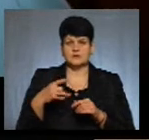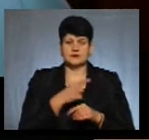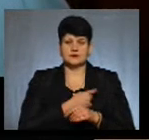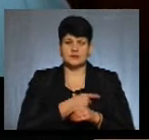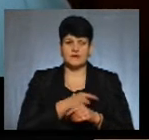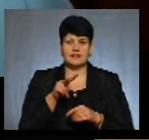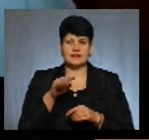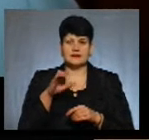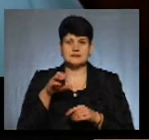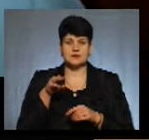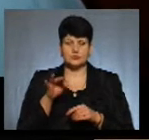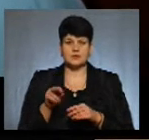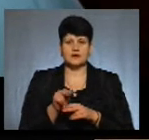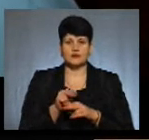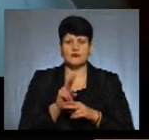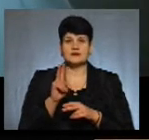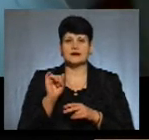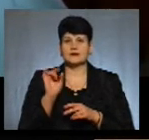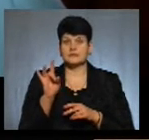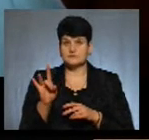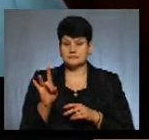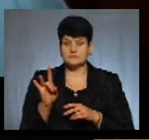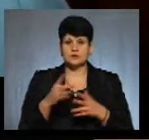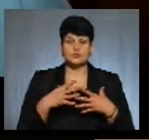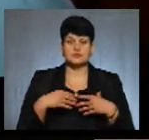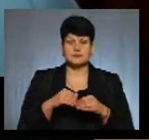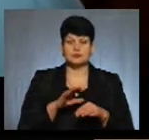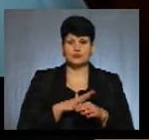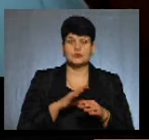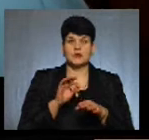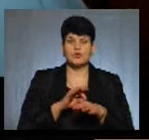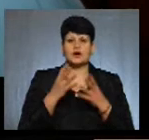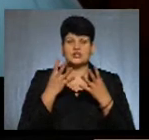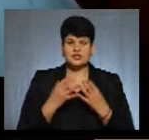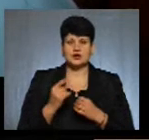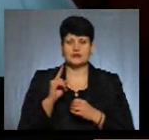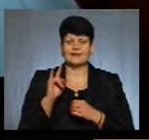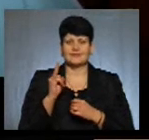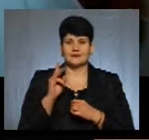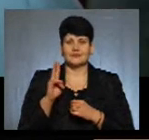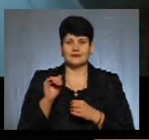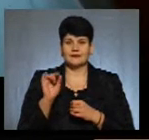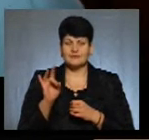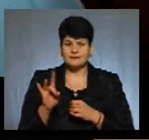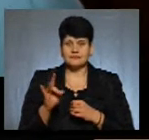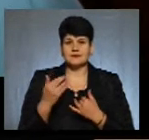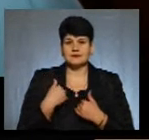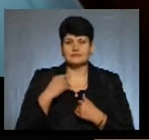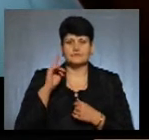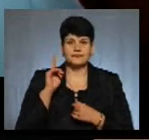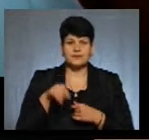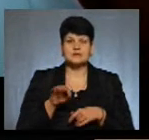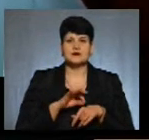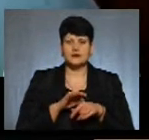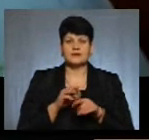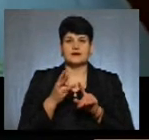в листопаді місяці лікувався з приводу корі. У сім'ї була хвора ще одна дитина на кір, і, наскільки мені відомо,